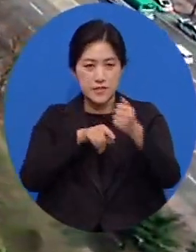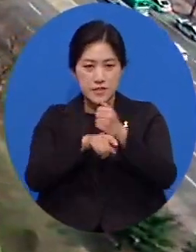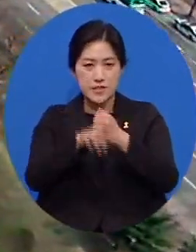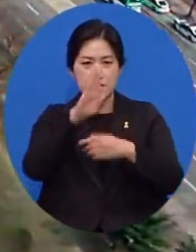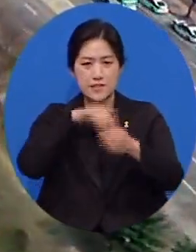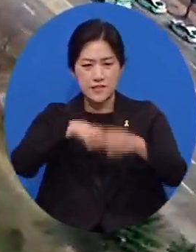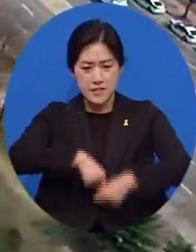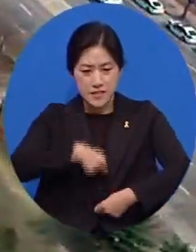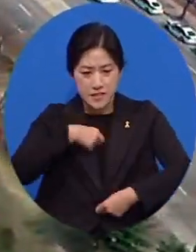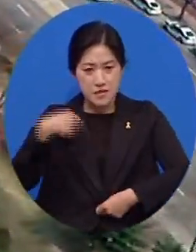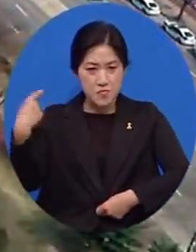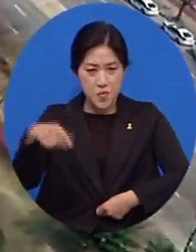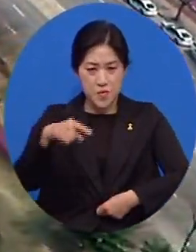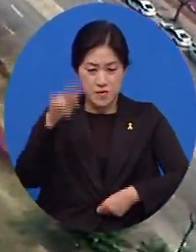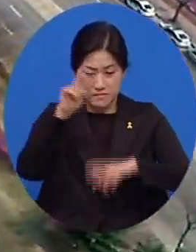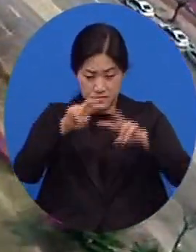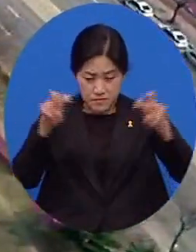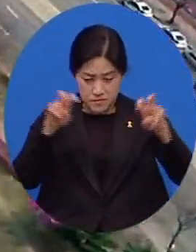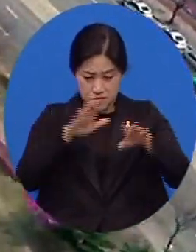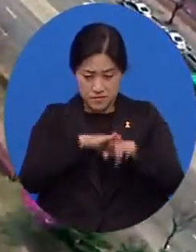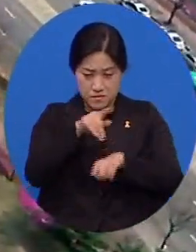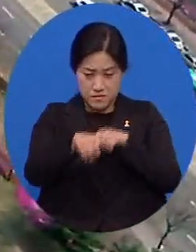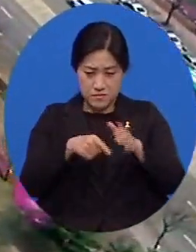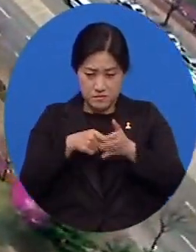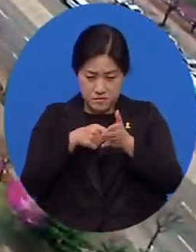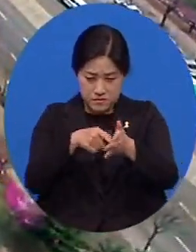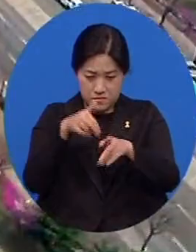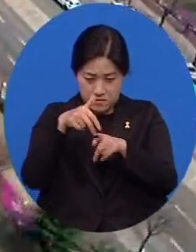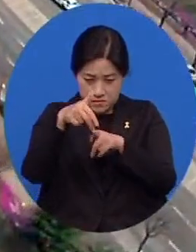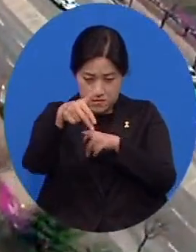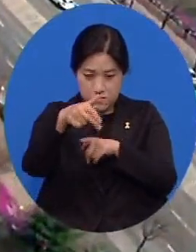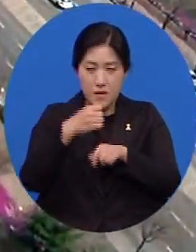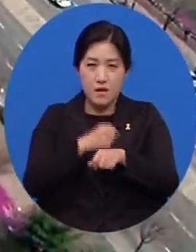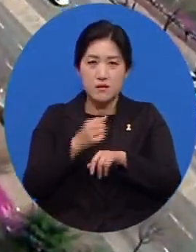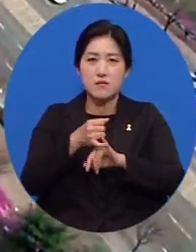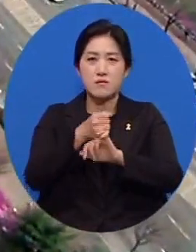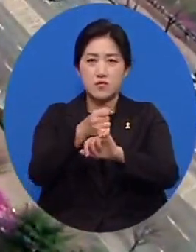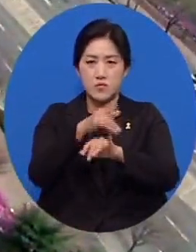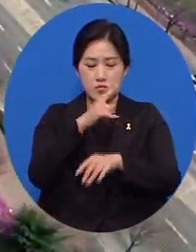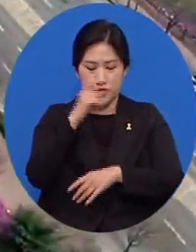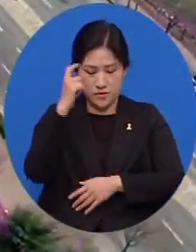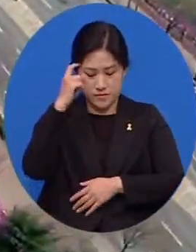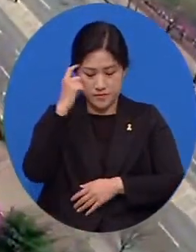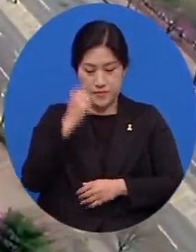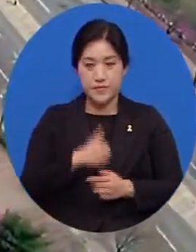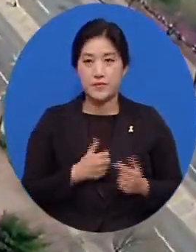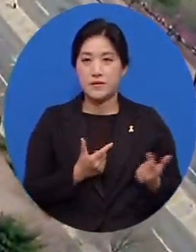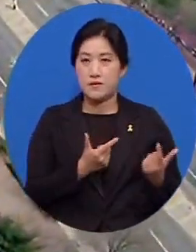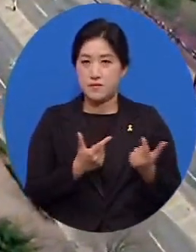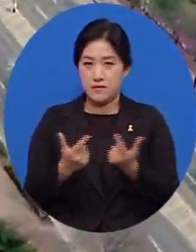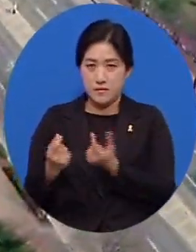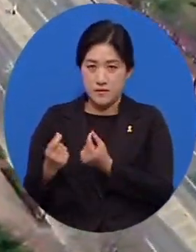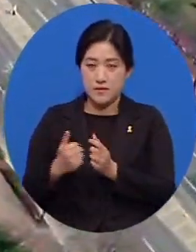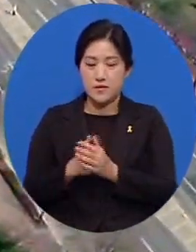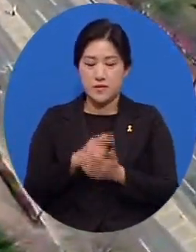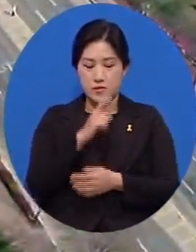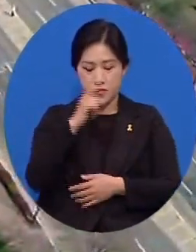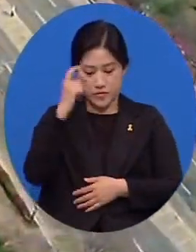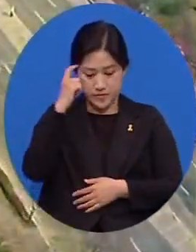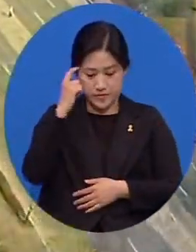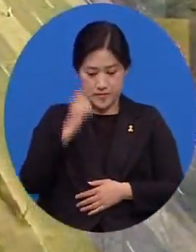멈추지 않겠다는 약속의 묵념을 하겠습니다. 모두